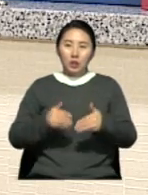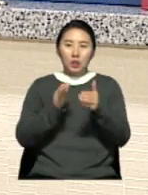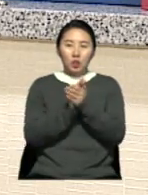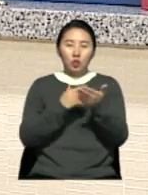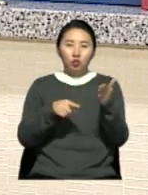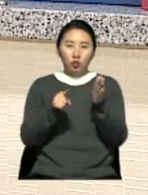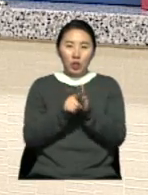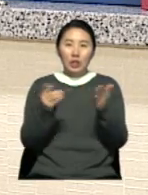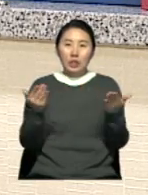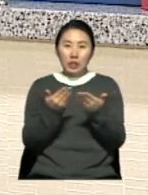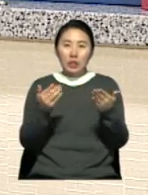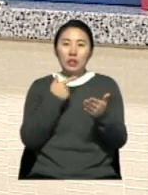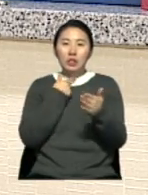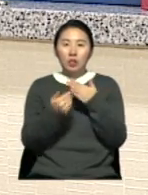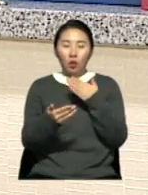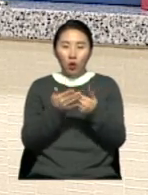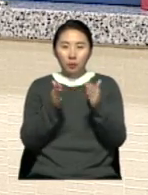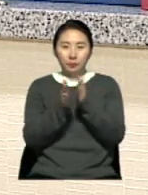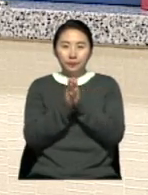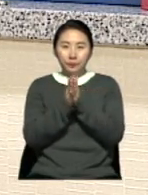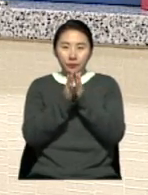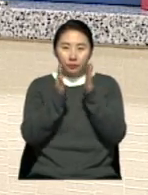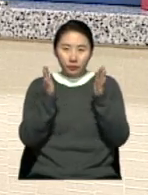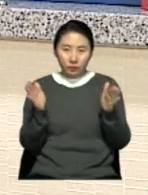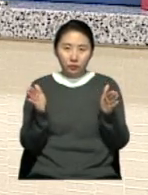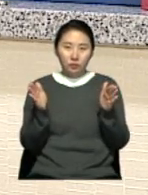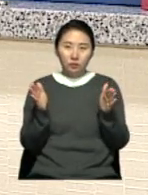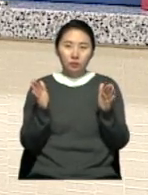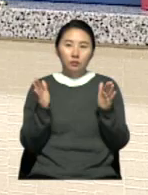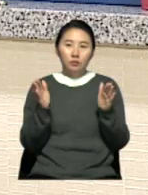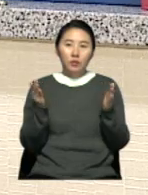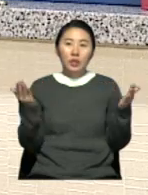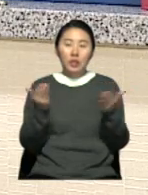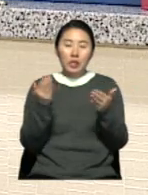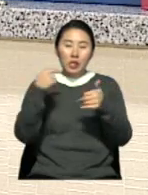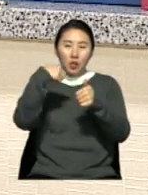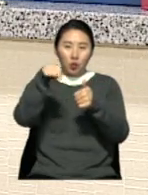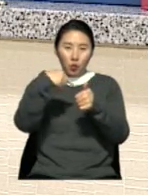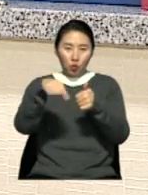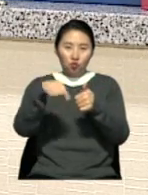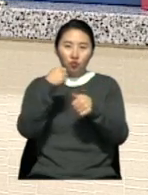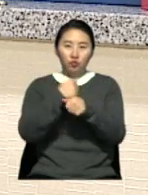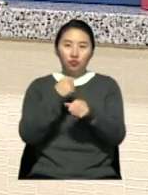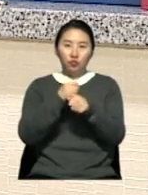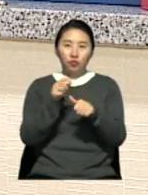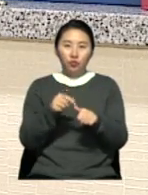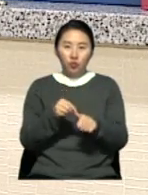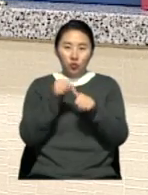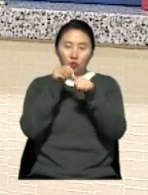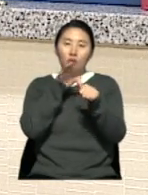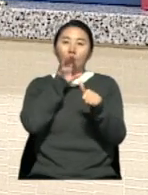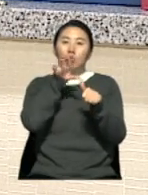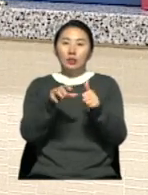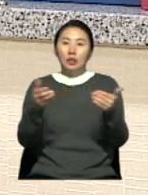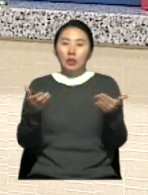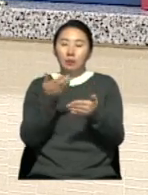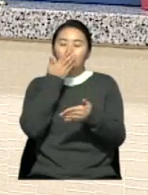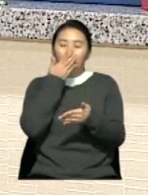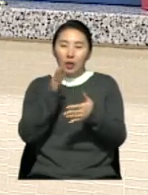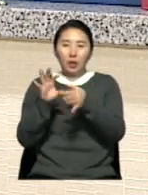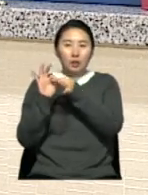위해서는 직업 체험을 실시하고 그 아들에게 직업 교육을 시키고 도치 현장에서 일을 할 수 있도록